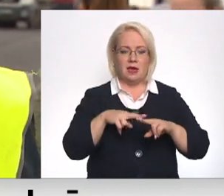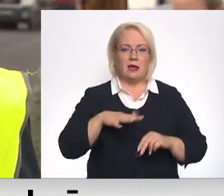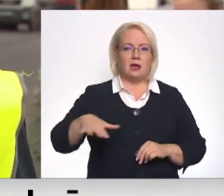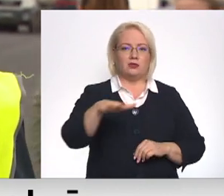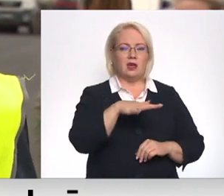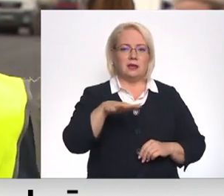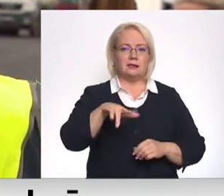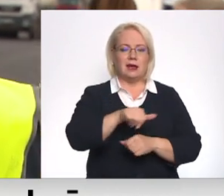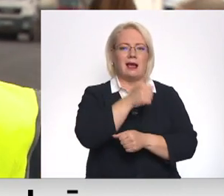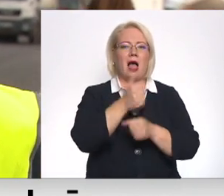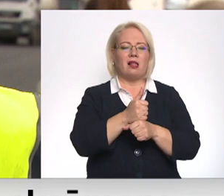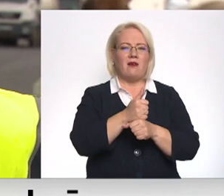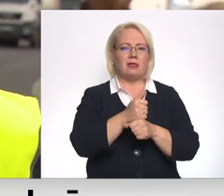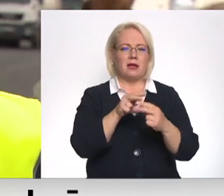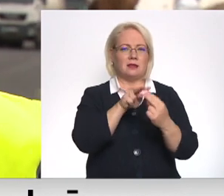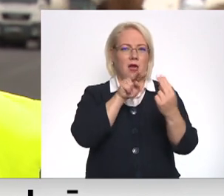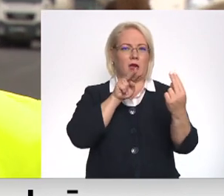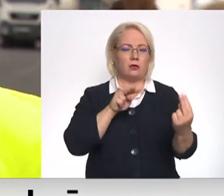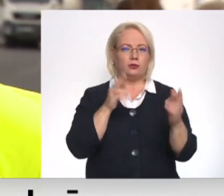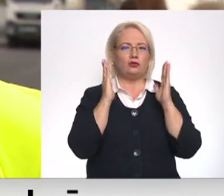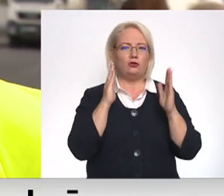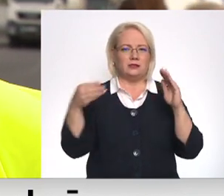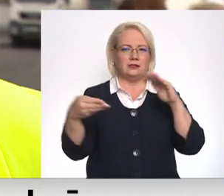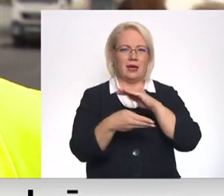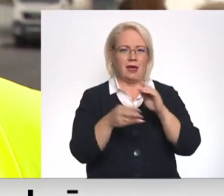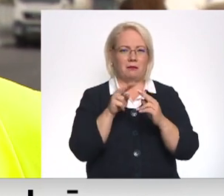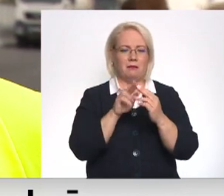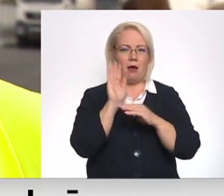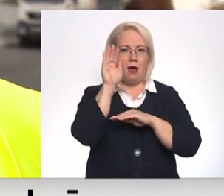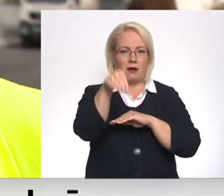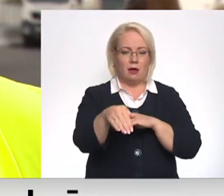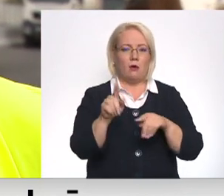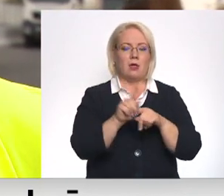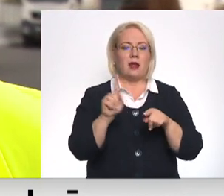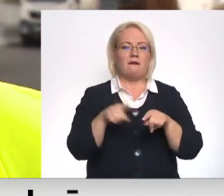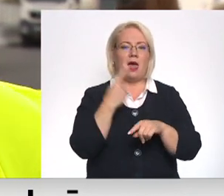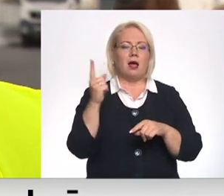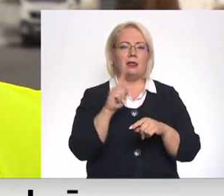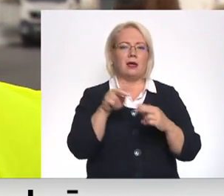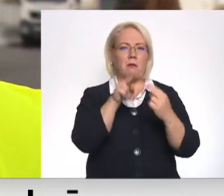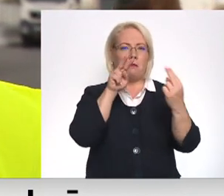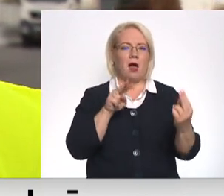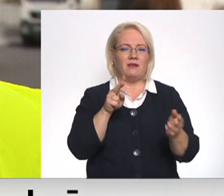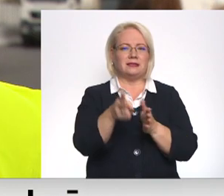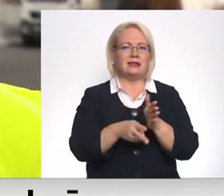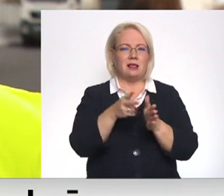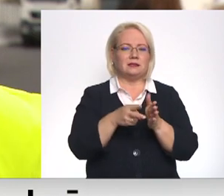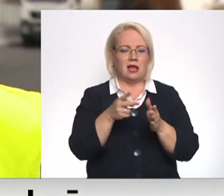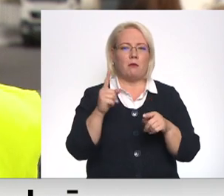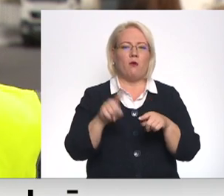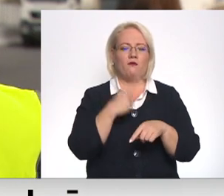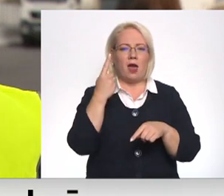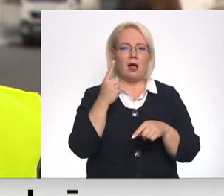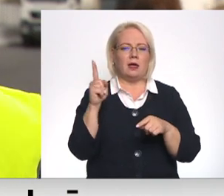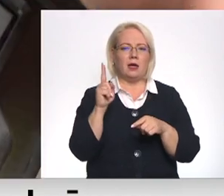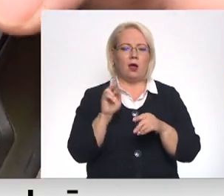centrālais laidums pāri lielai šosei. Vēl ir pārvads, kas ir pāri pa dzelzceļu, protams, ja, un vēl ir uzbrauktuves